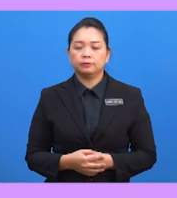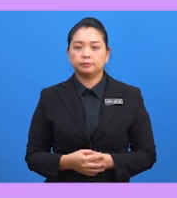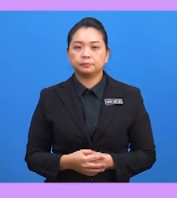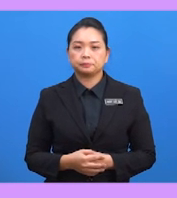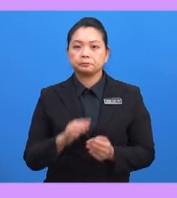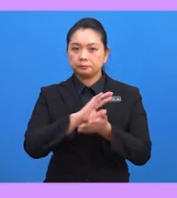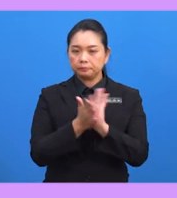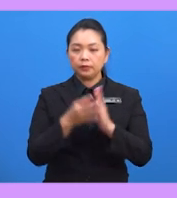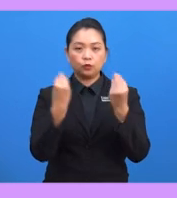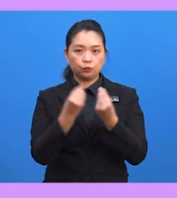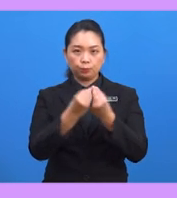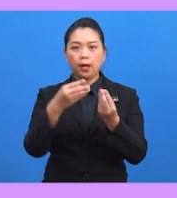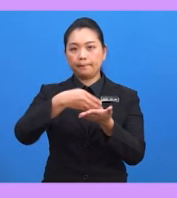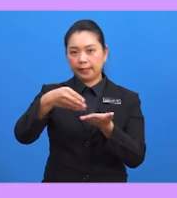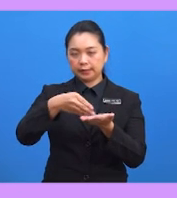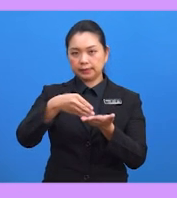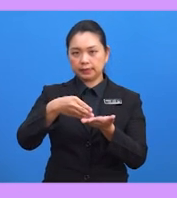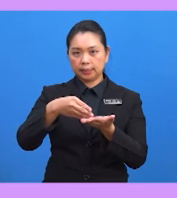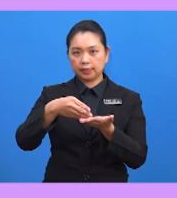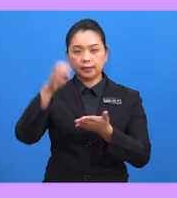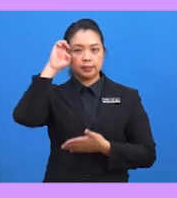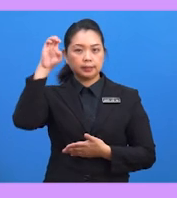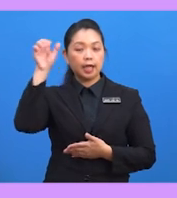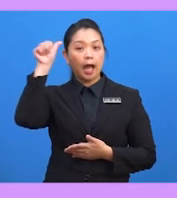Jadi, jumlah perbelanjaan Encik Ahmad adalah